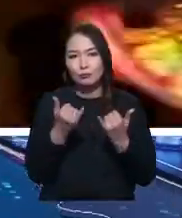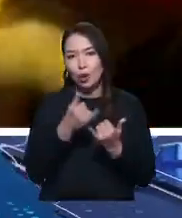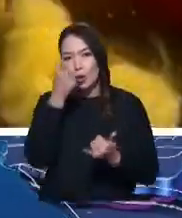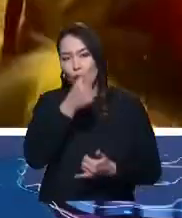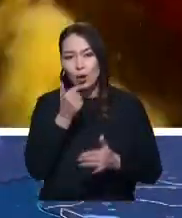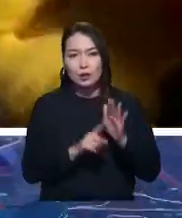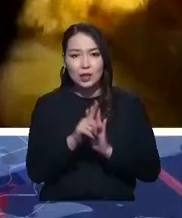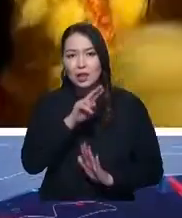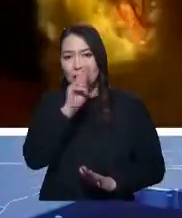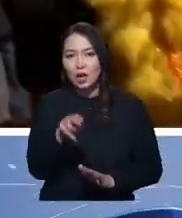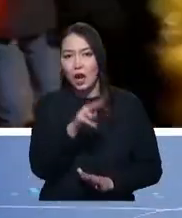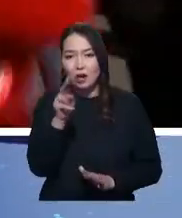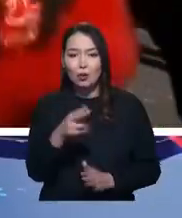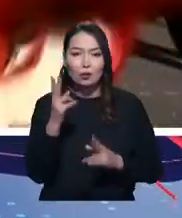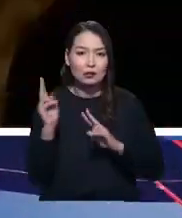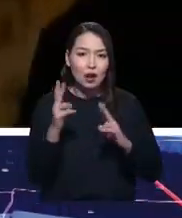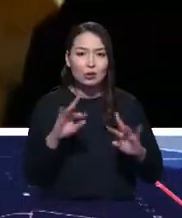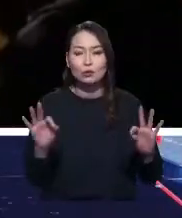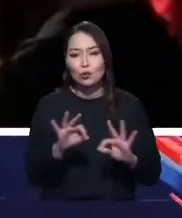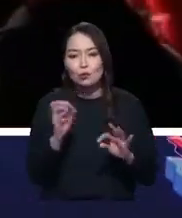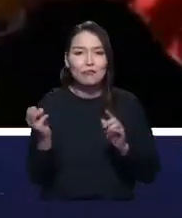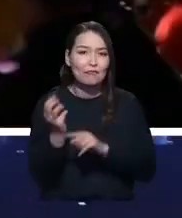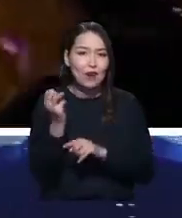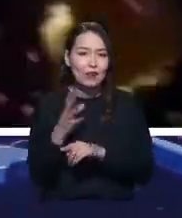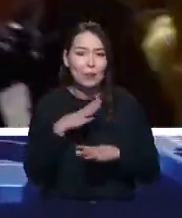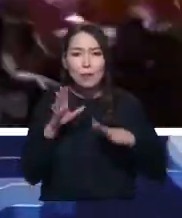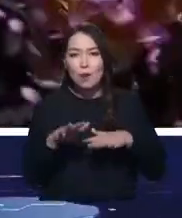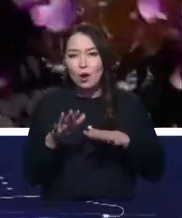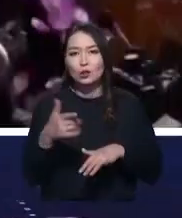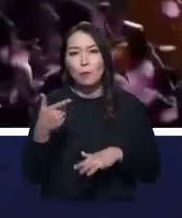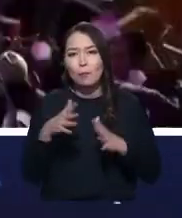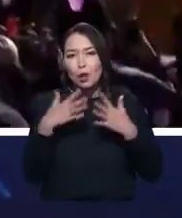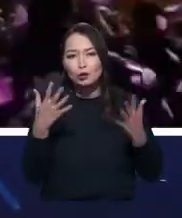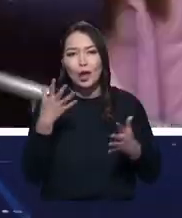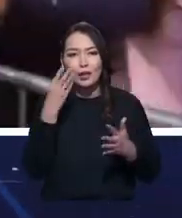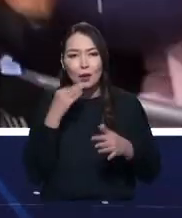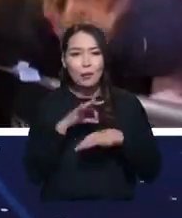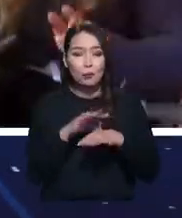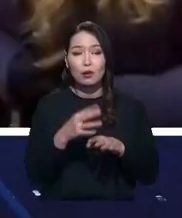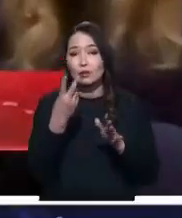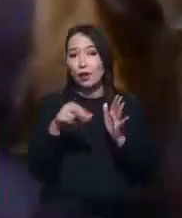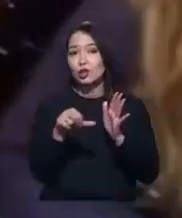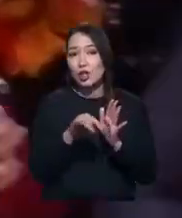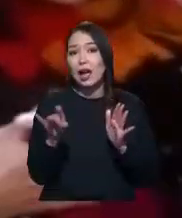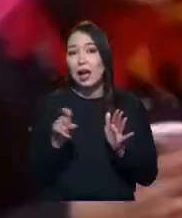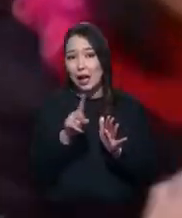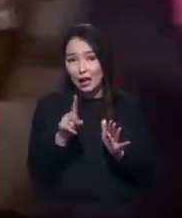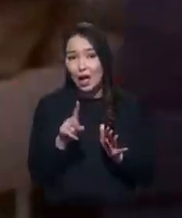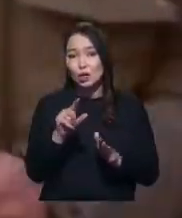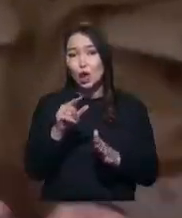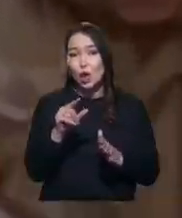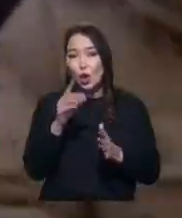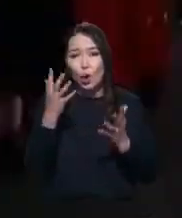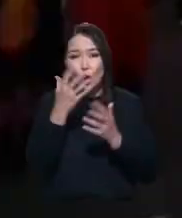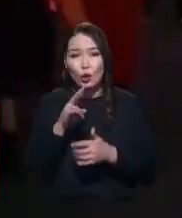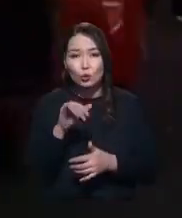традиционными танцами музыкой и фейерверками парад в большом яблоке проводится уже в двадцать шестой раз наступление лунного Нового года там